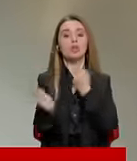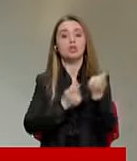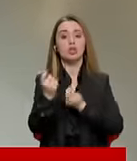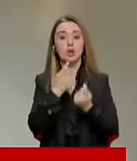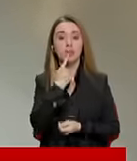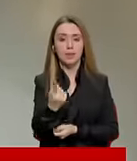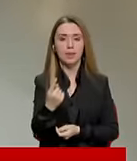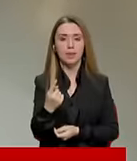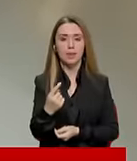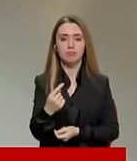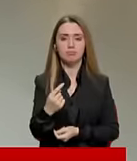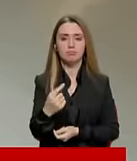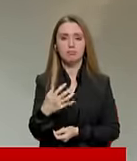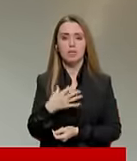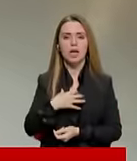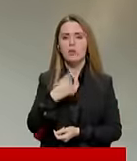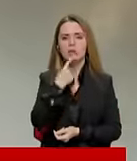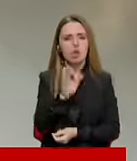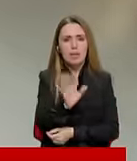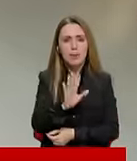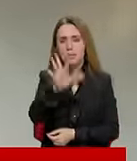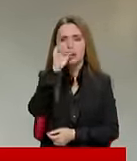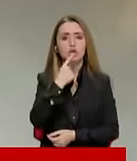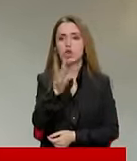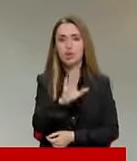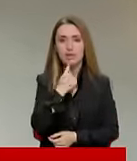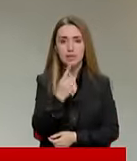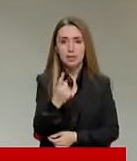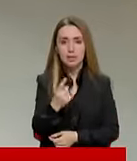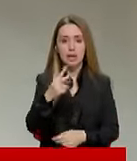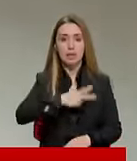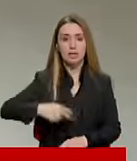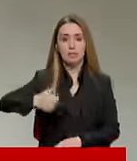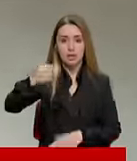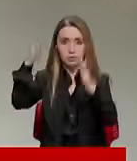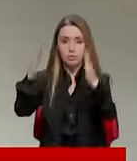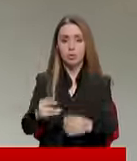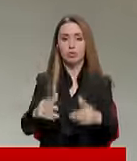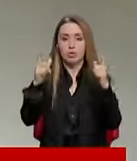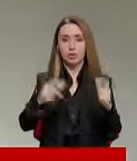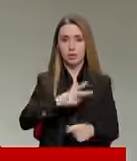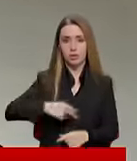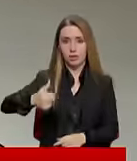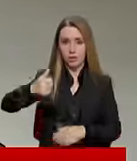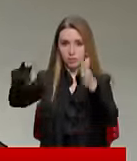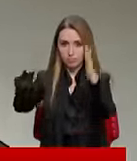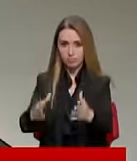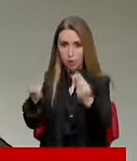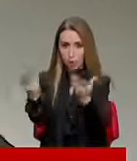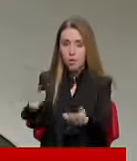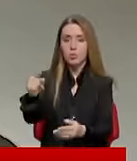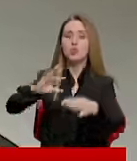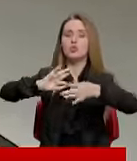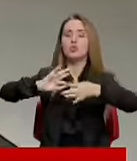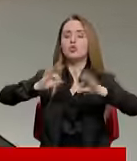dediniz Hani ben kendime söyletmem kimseye de bunu söylemesin dediniz bir Belediye Başkanı olarak bir Büyükşehir Belediye Başkanı olarak Hani